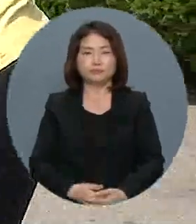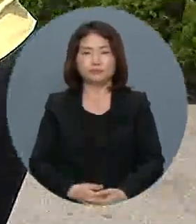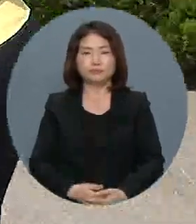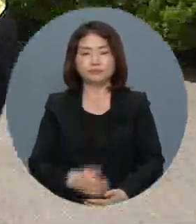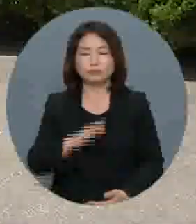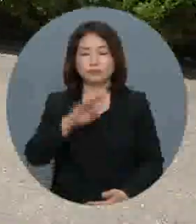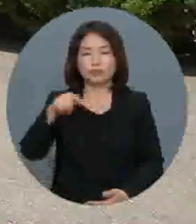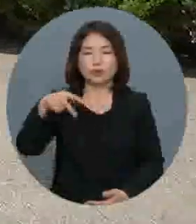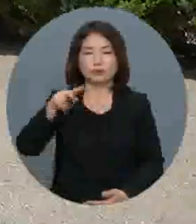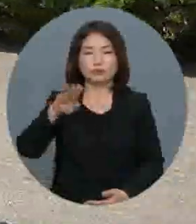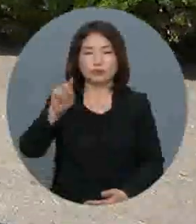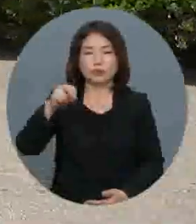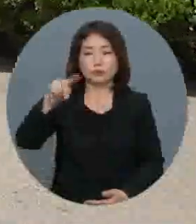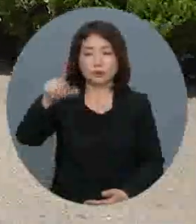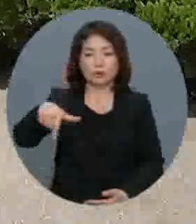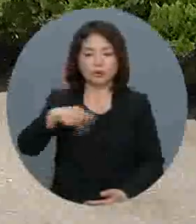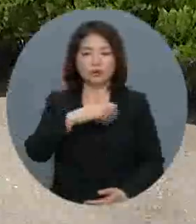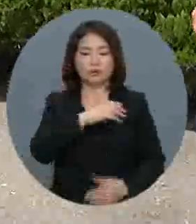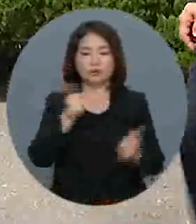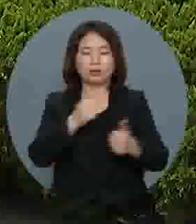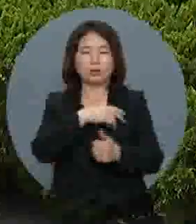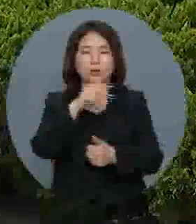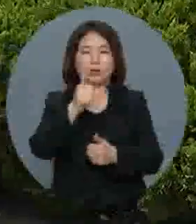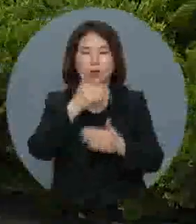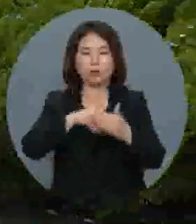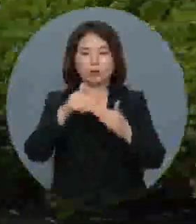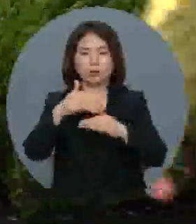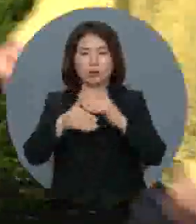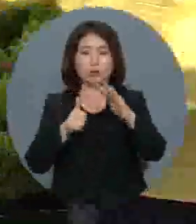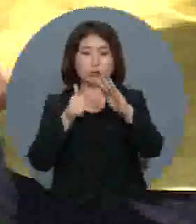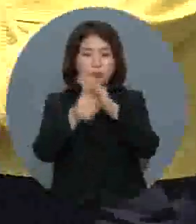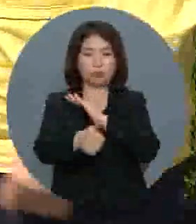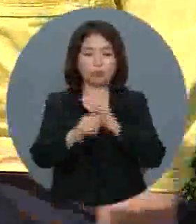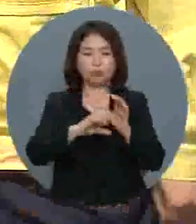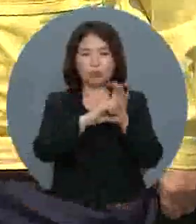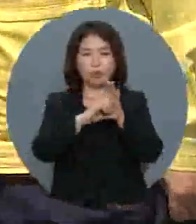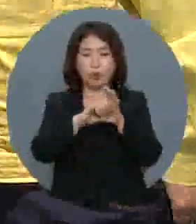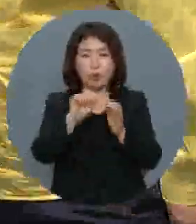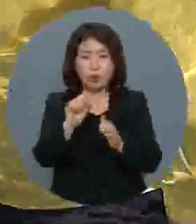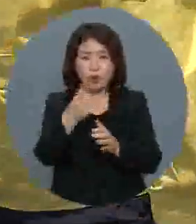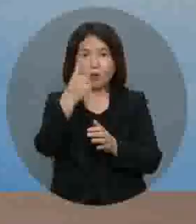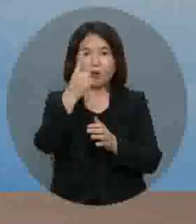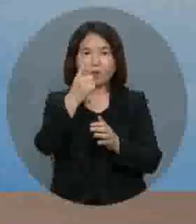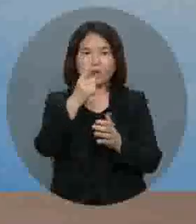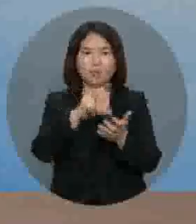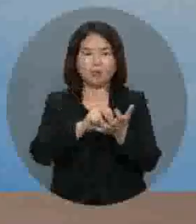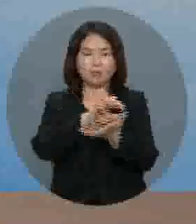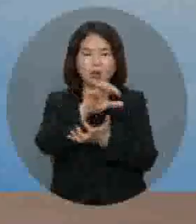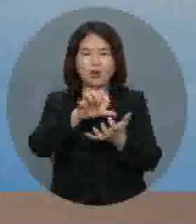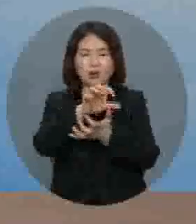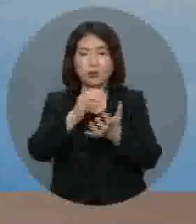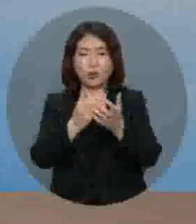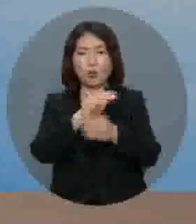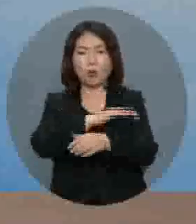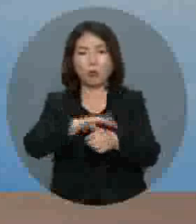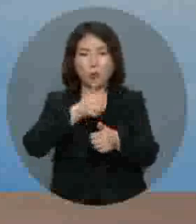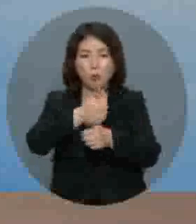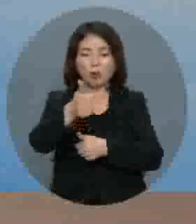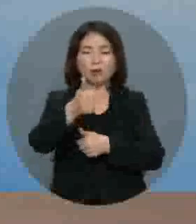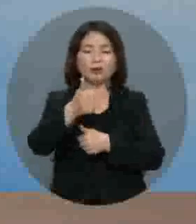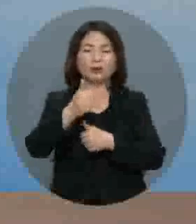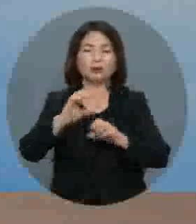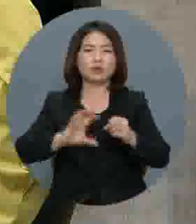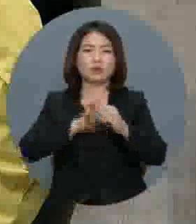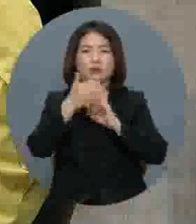곽병선 국회의장이 처음으로 대구를 공식 방문했습니다 코랄 구사대 초기 큰 혼란을 이겨내고 세계 방역